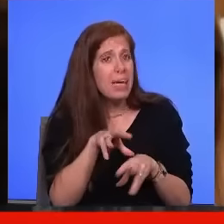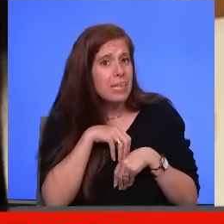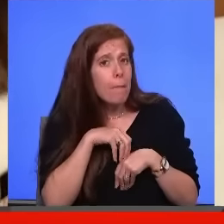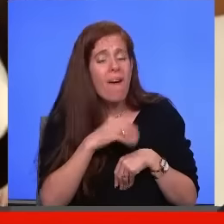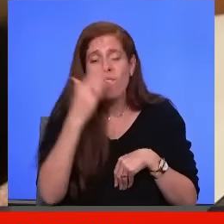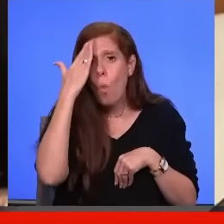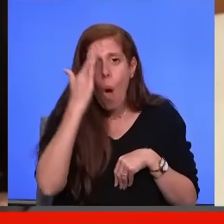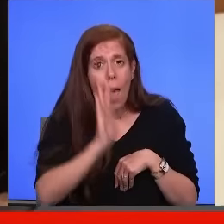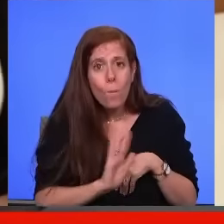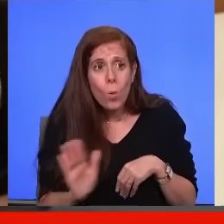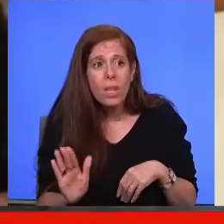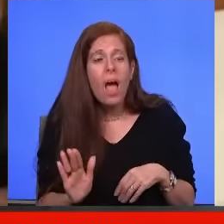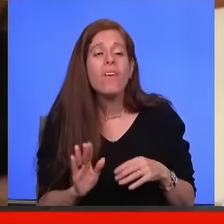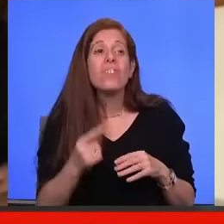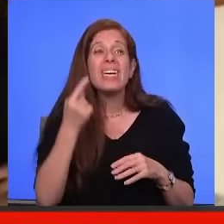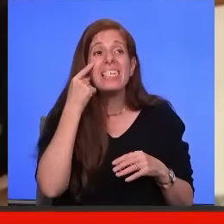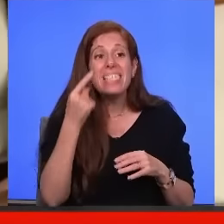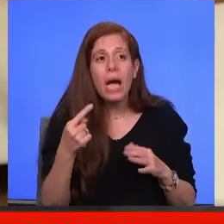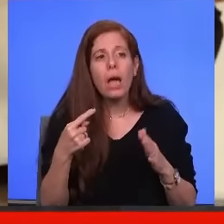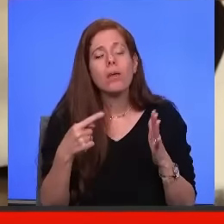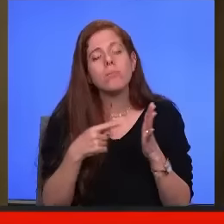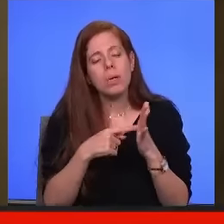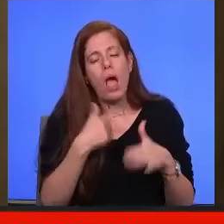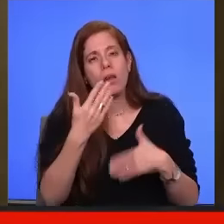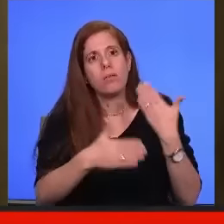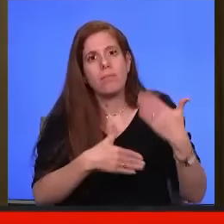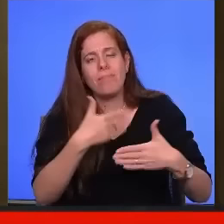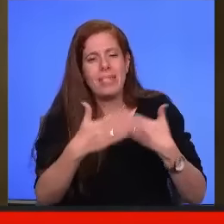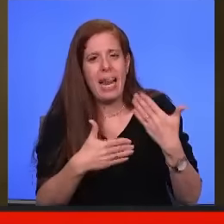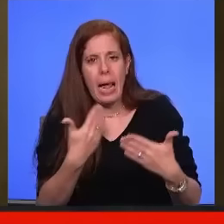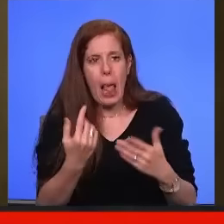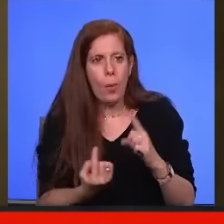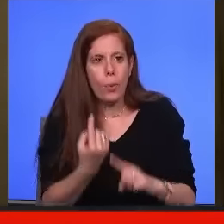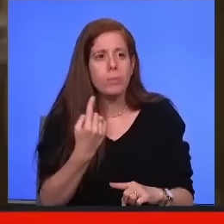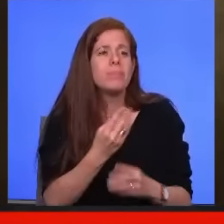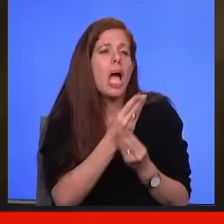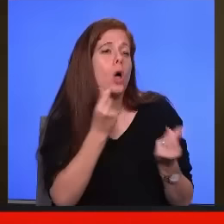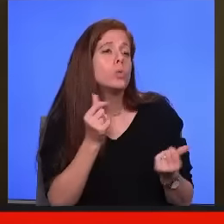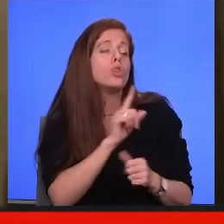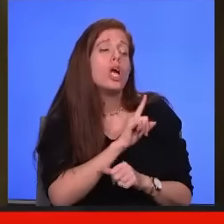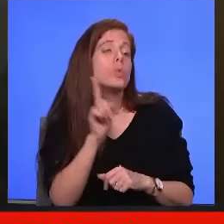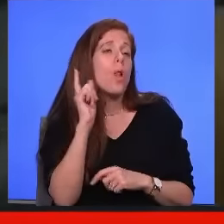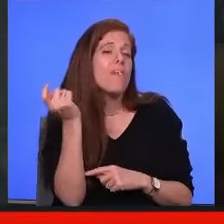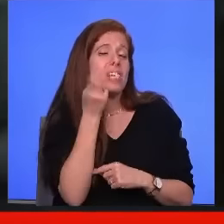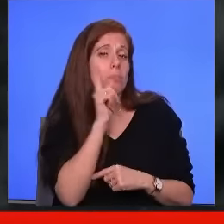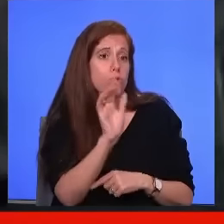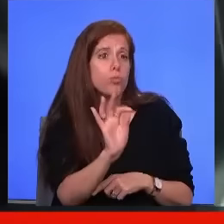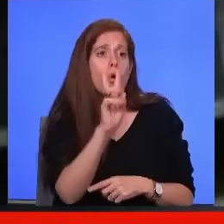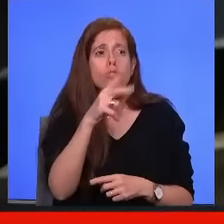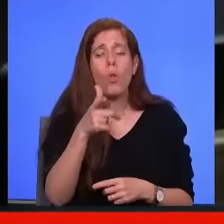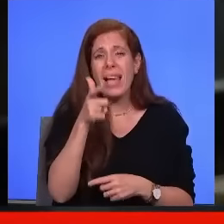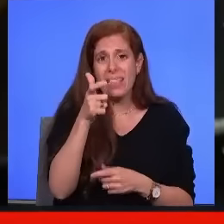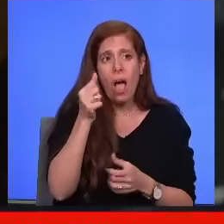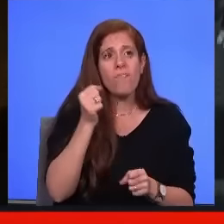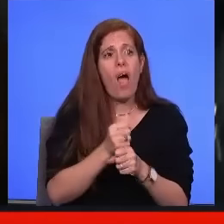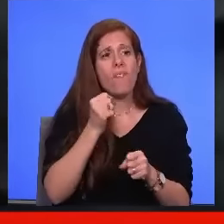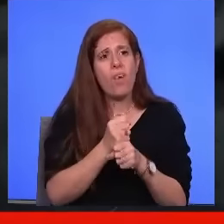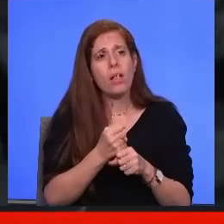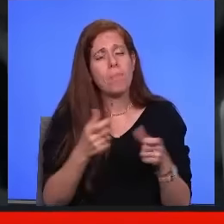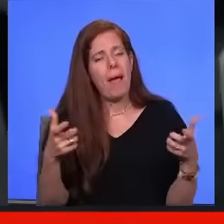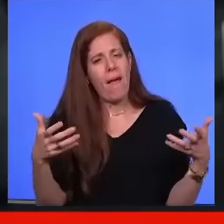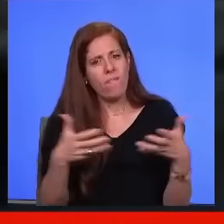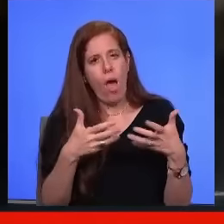לו, וככל הנראה מכאן התגלגל האירוע. החשוד ששמו אסור בפרסום נושא אקדח ברישיון ועבד בחברת אבטחה